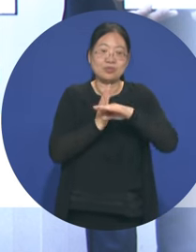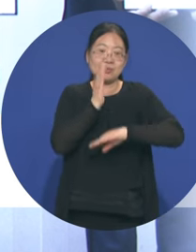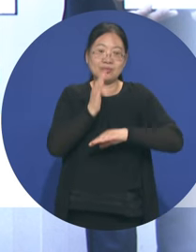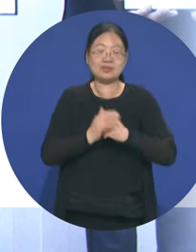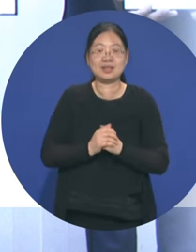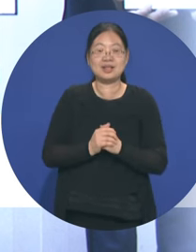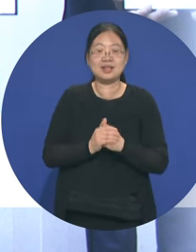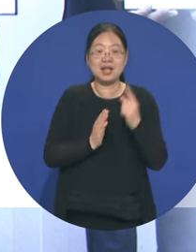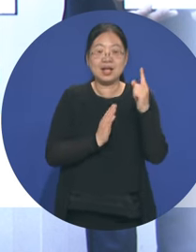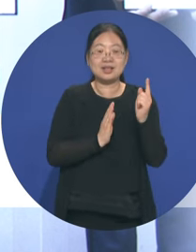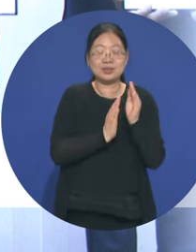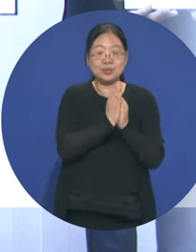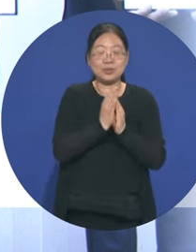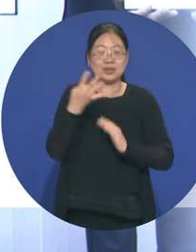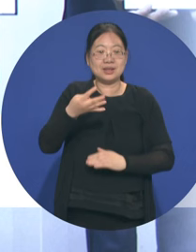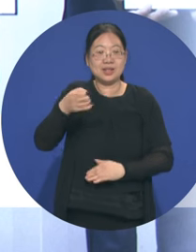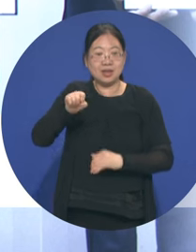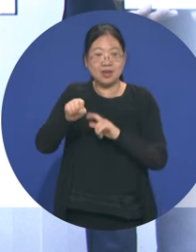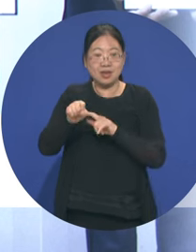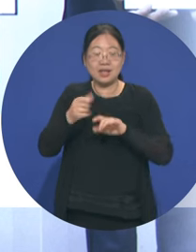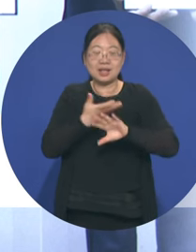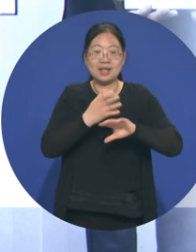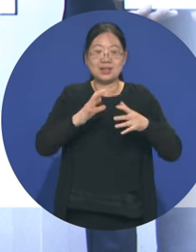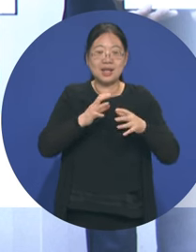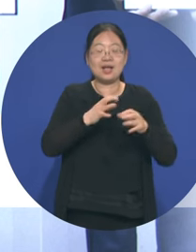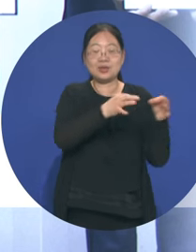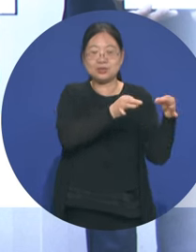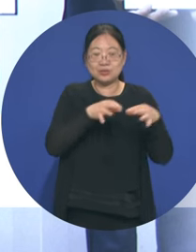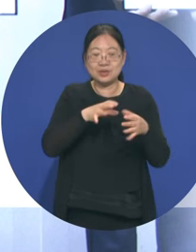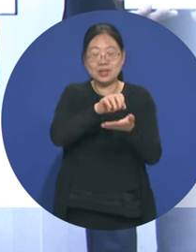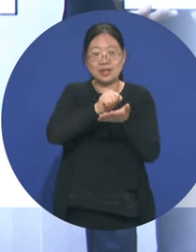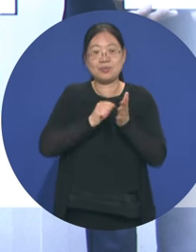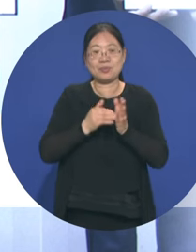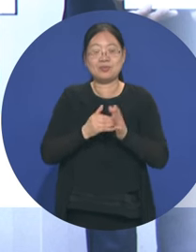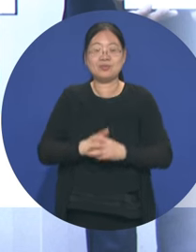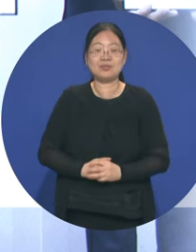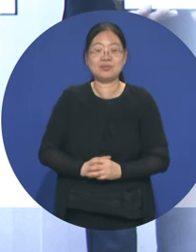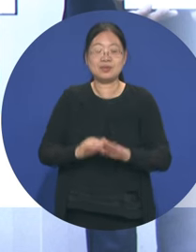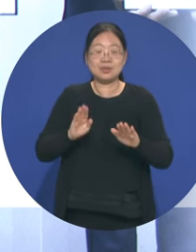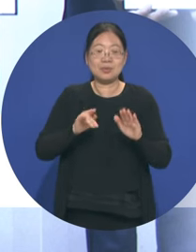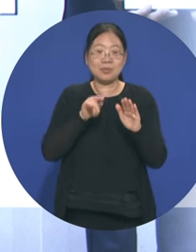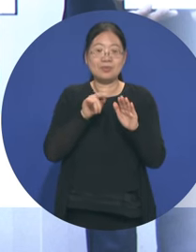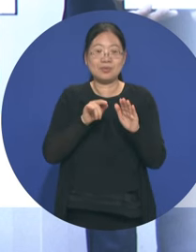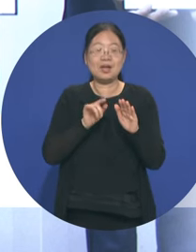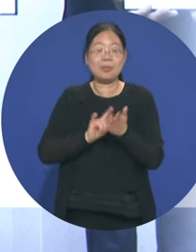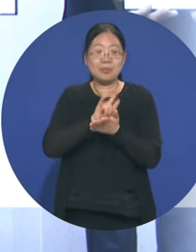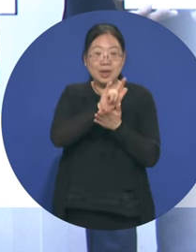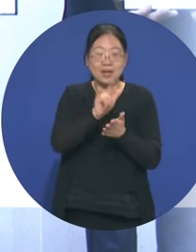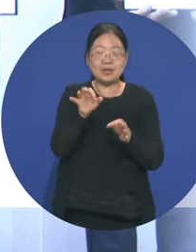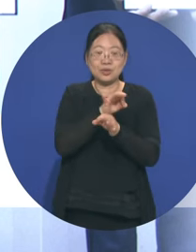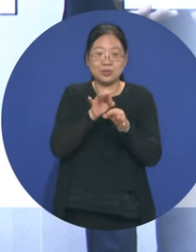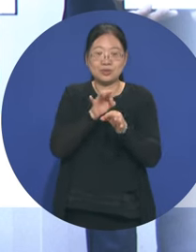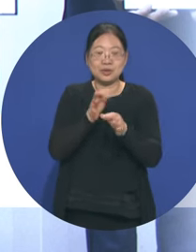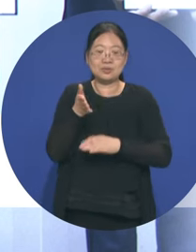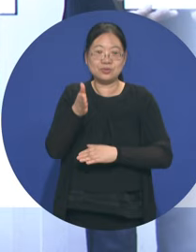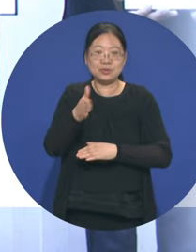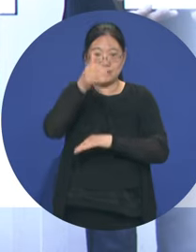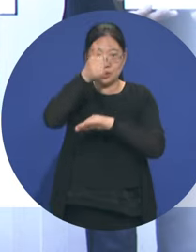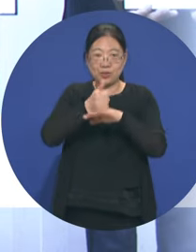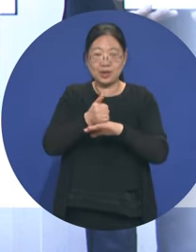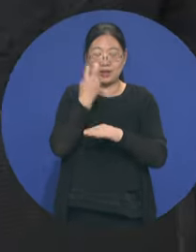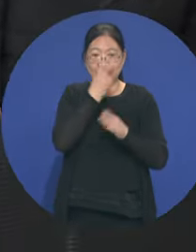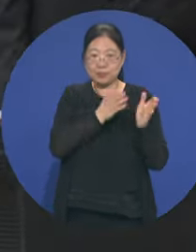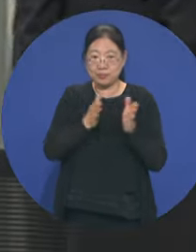뛰어넘는 1조 4천억 원에 이르는 해외 투자를 이끌어냈는데요. 이번 해외 출장의 경제 분야 성과를 정리해봤습니다.